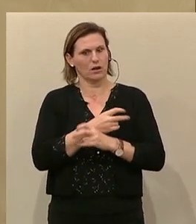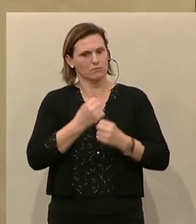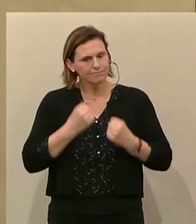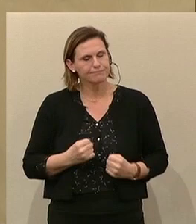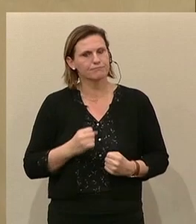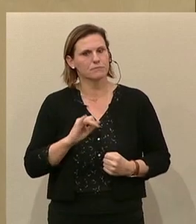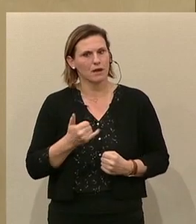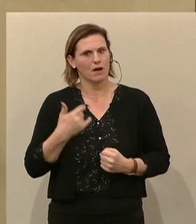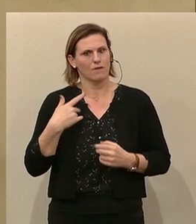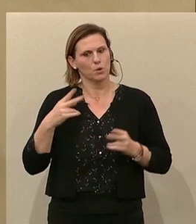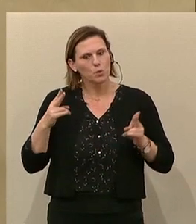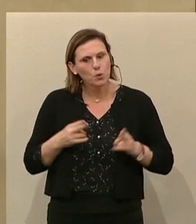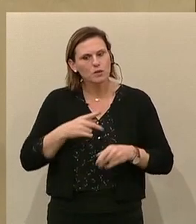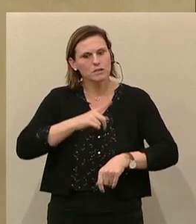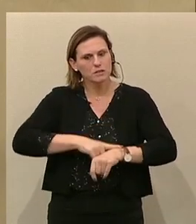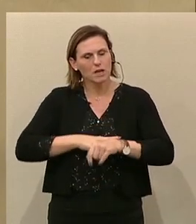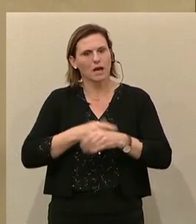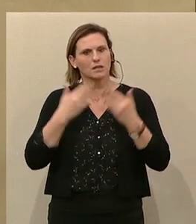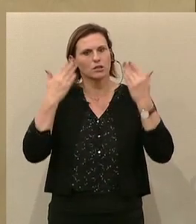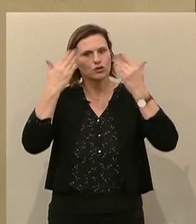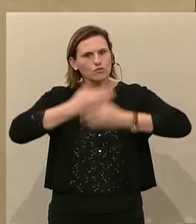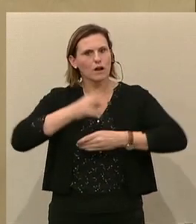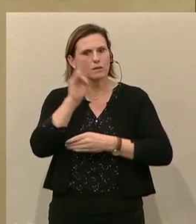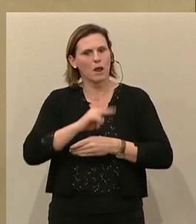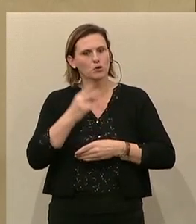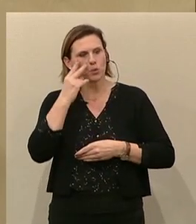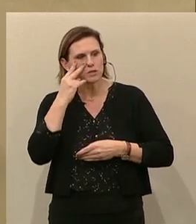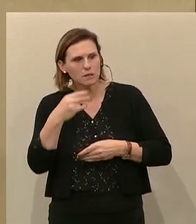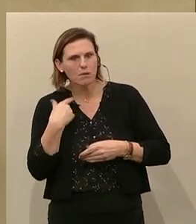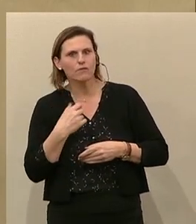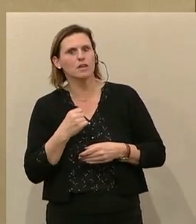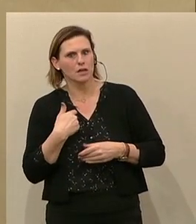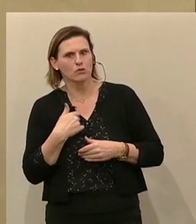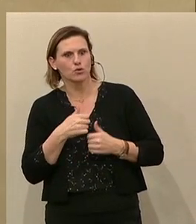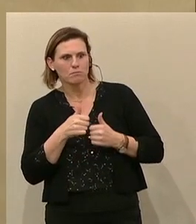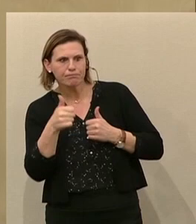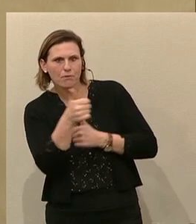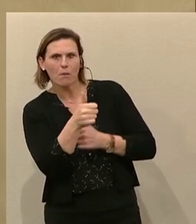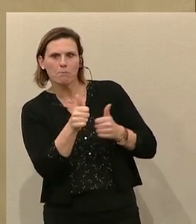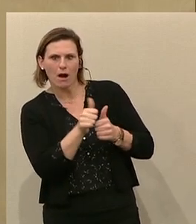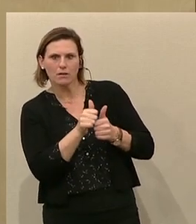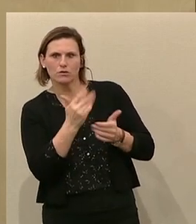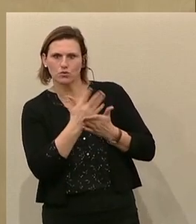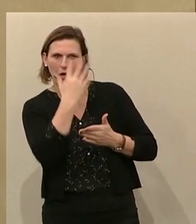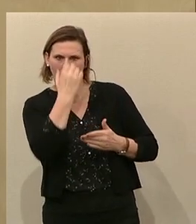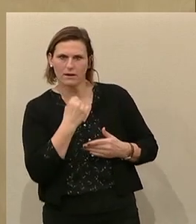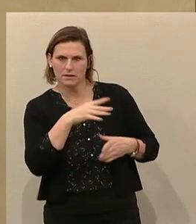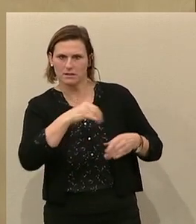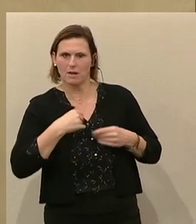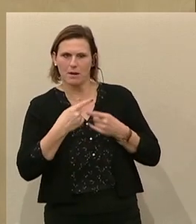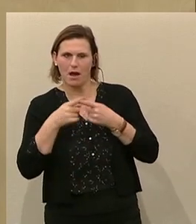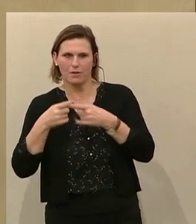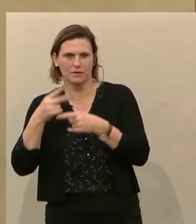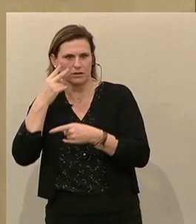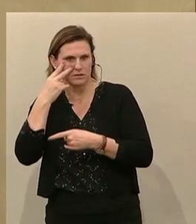Zeit schwarz-blauer Regierung wird Österreich schon jetzt als neuer, emanzipierter Partner und Vermittler respektiert und ernst genommen. Und in Zukunft